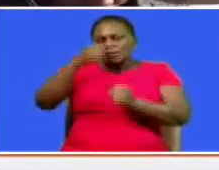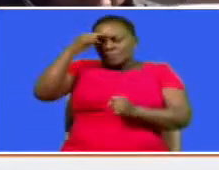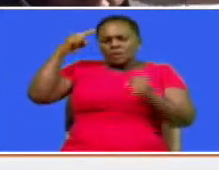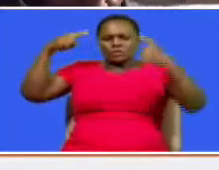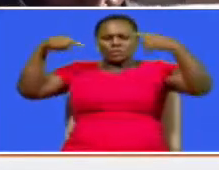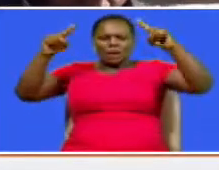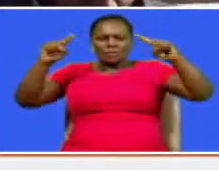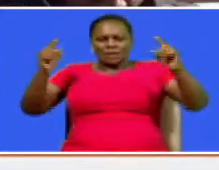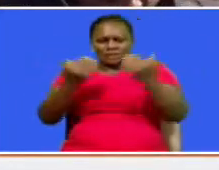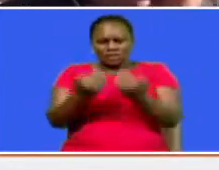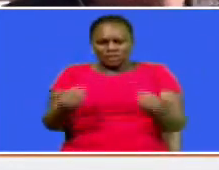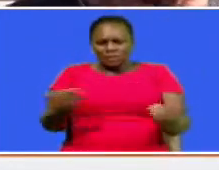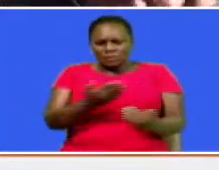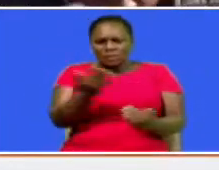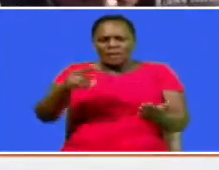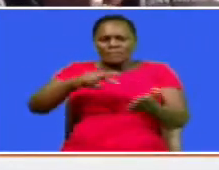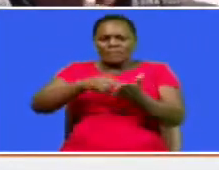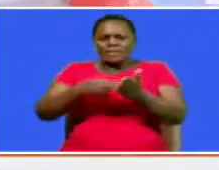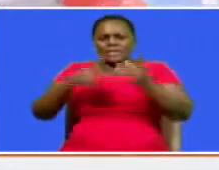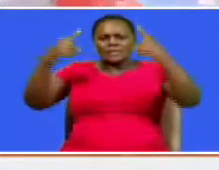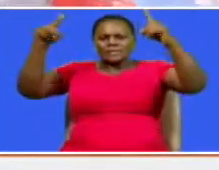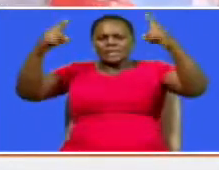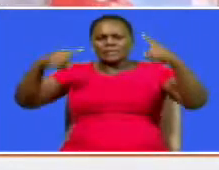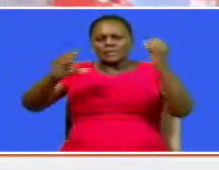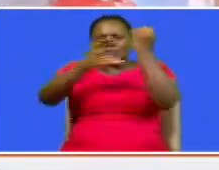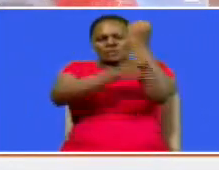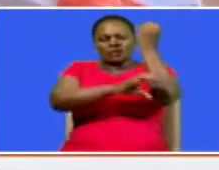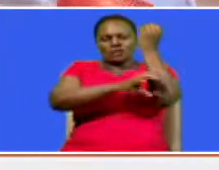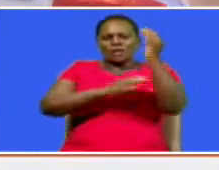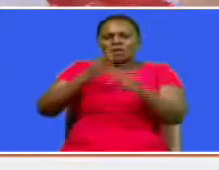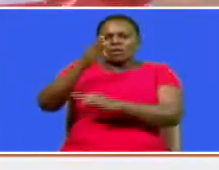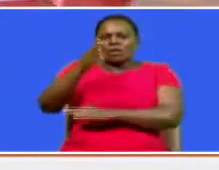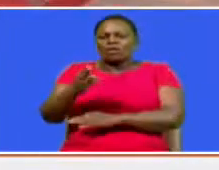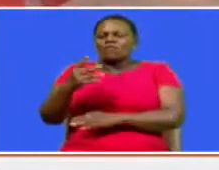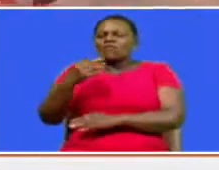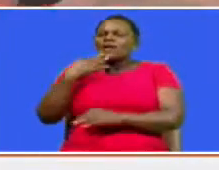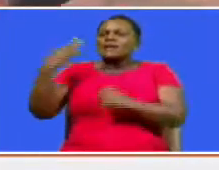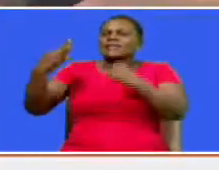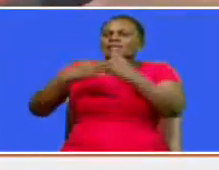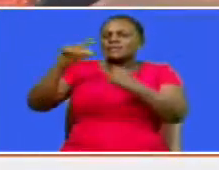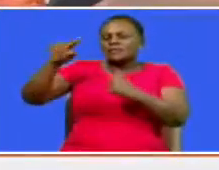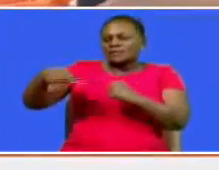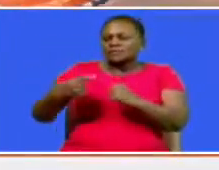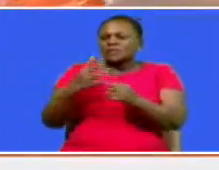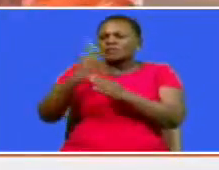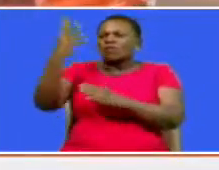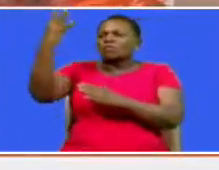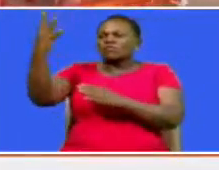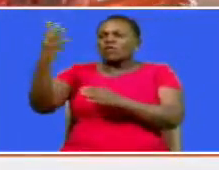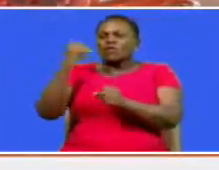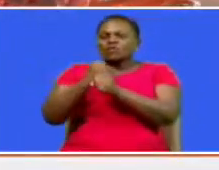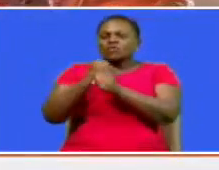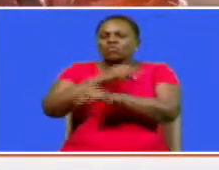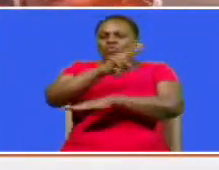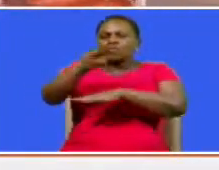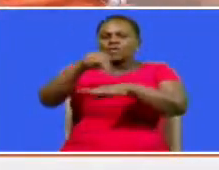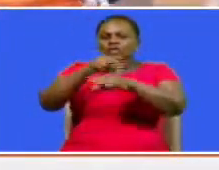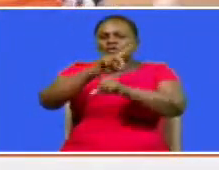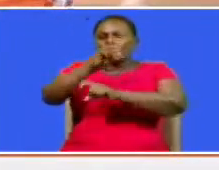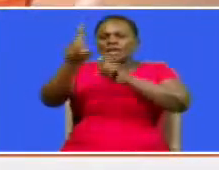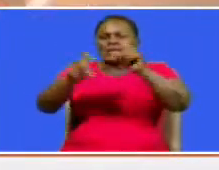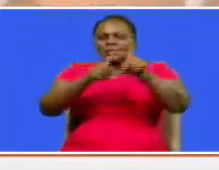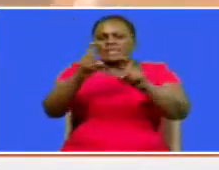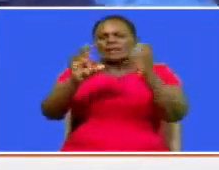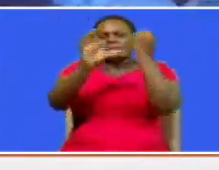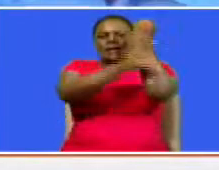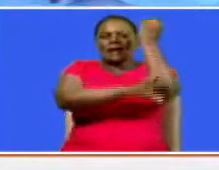success of these students means the success of our county. Zaidi ya watahiniwa 800,000 wa kidato cha 4 wanaofanya mtihani wa KCSE